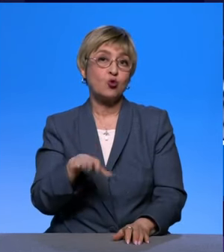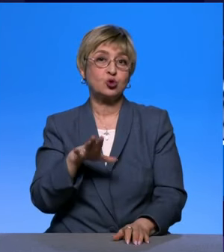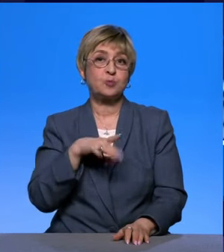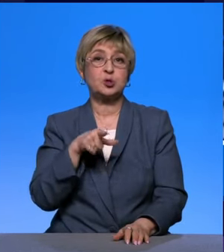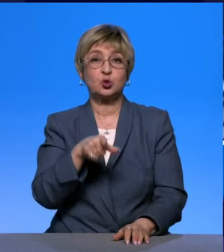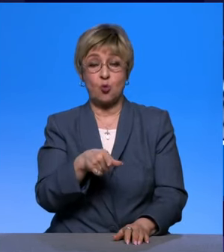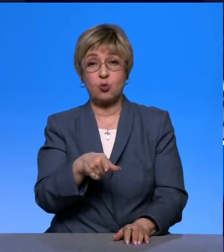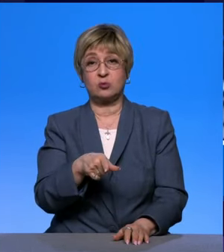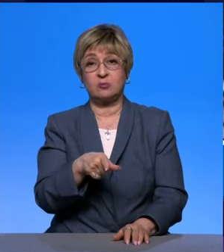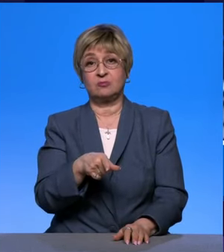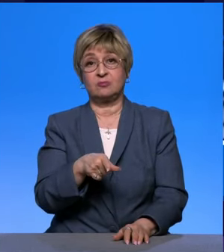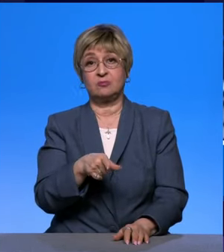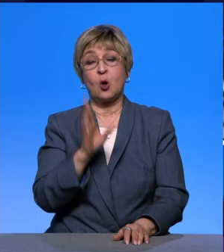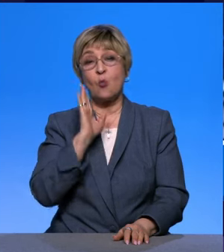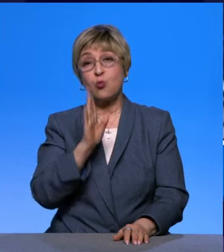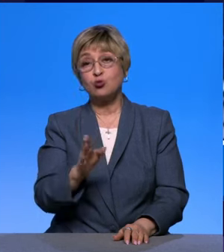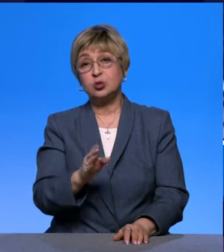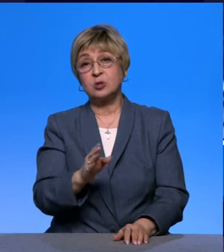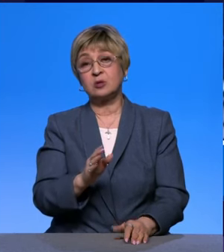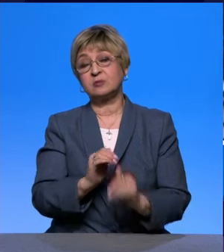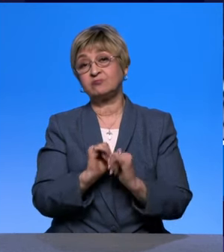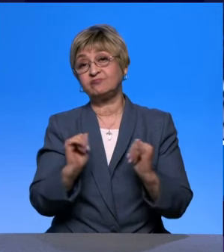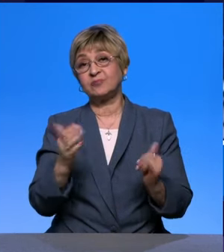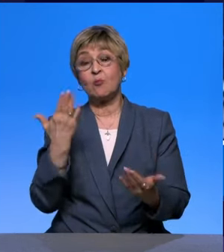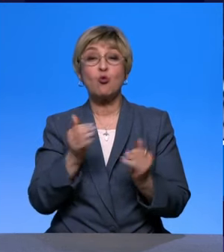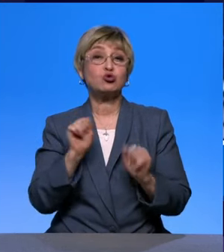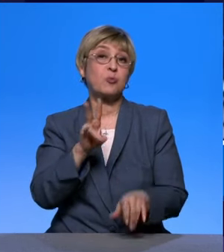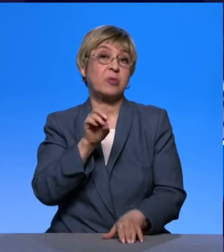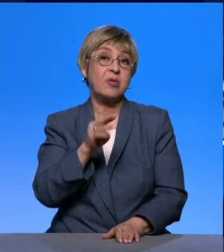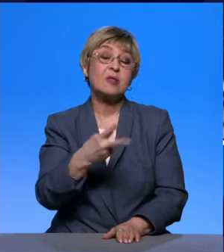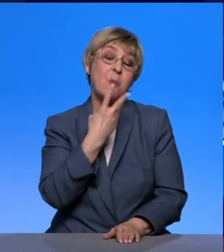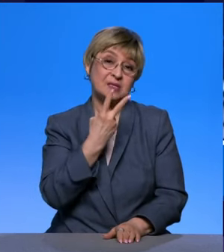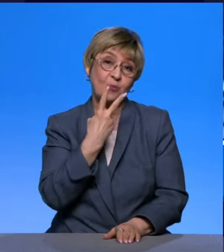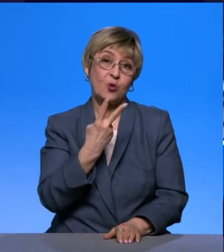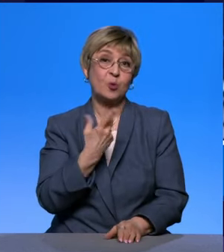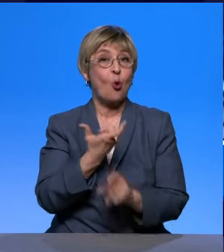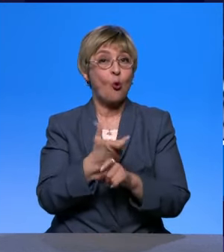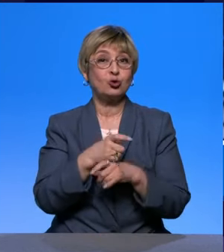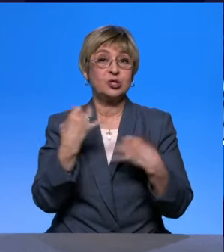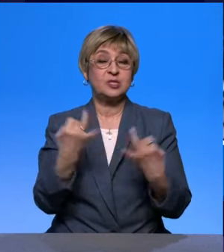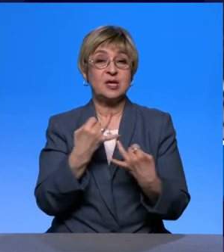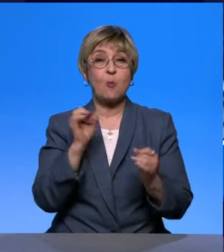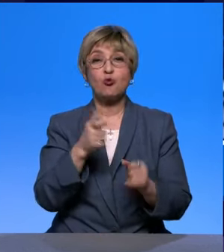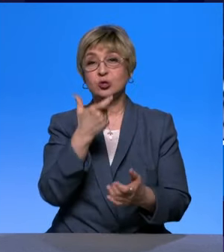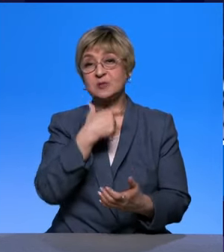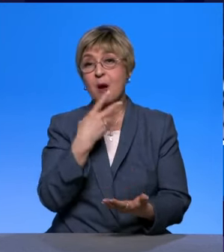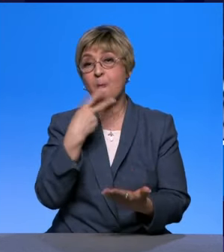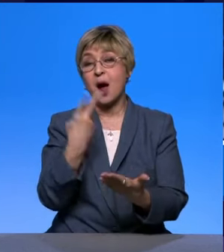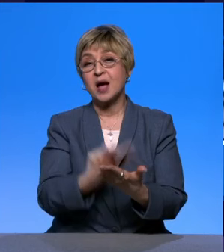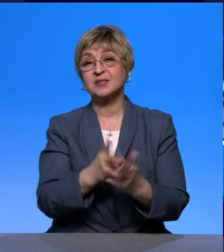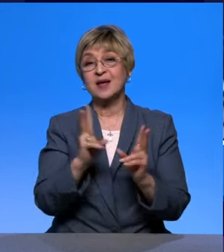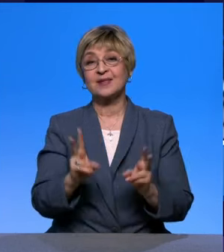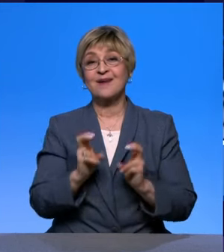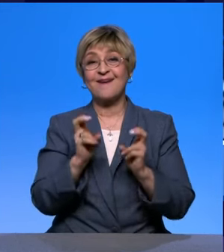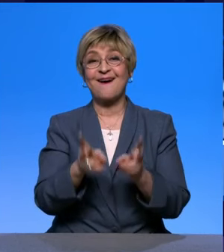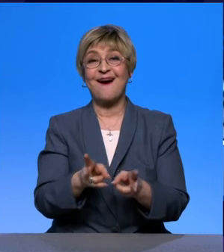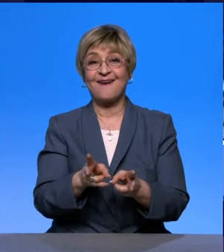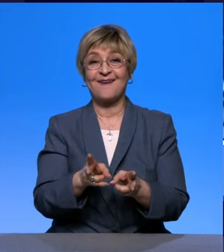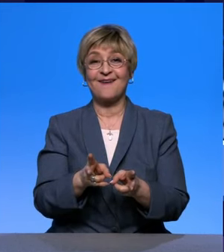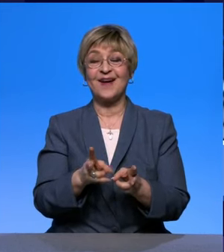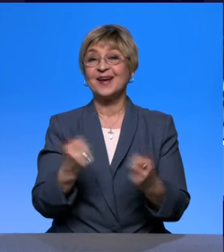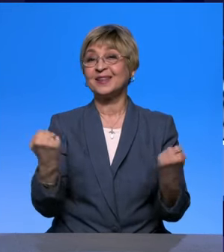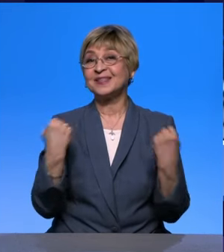нет, мы не знаем, но попробовать можно. Это довольно интересно, что ты можешь себя проявить как на